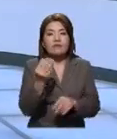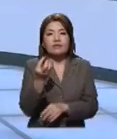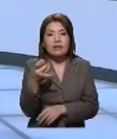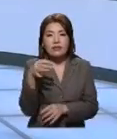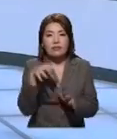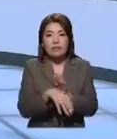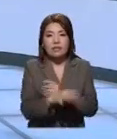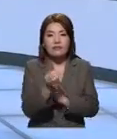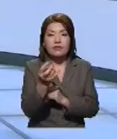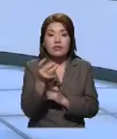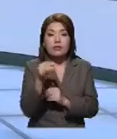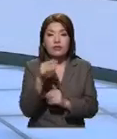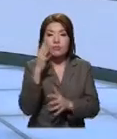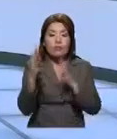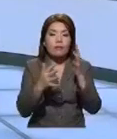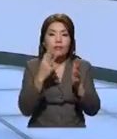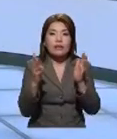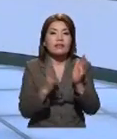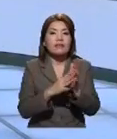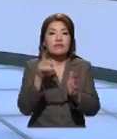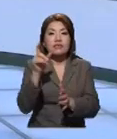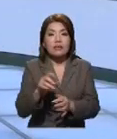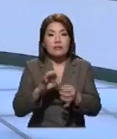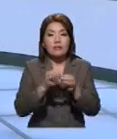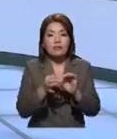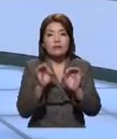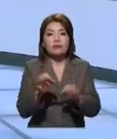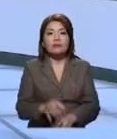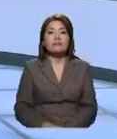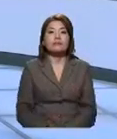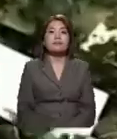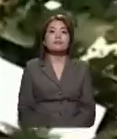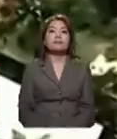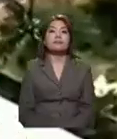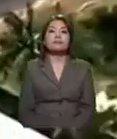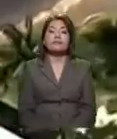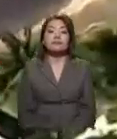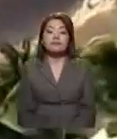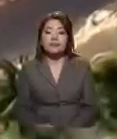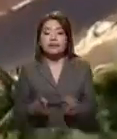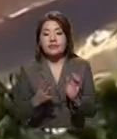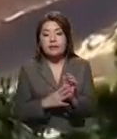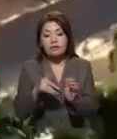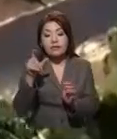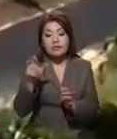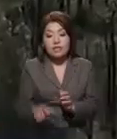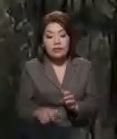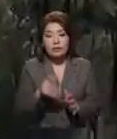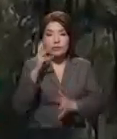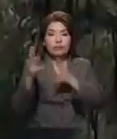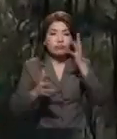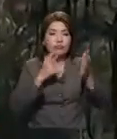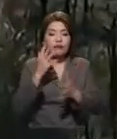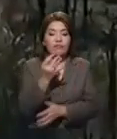штате Квинсленде из-за шторма погибли 9 человек. Подробнее у Анары Сюмбаевой. 9 человек погибли во время шторма в